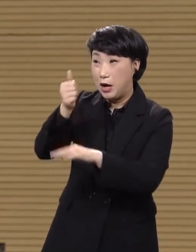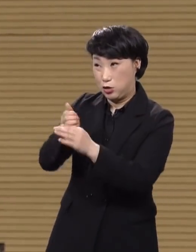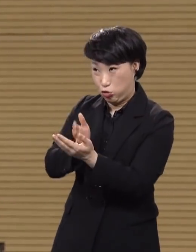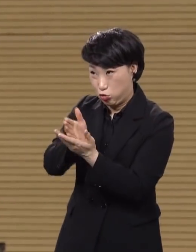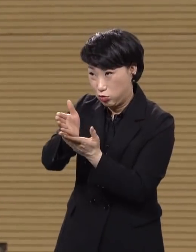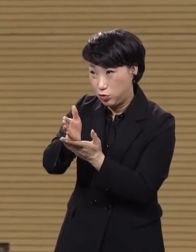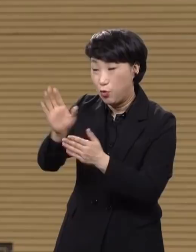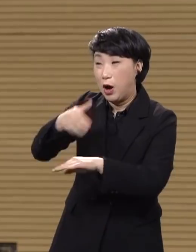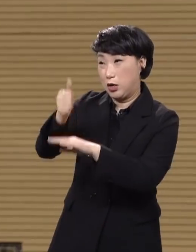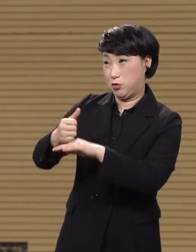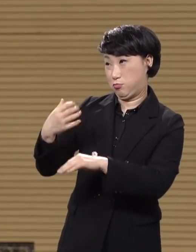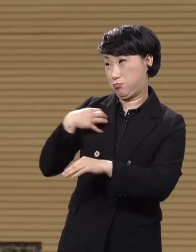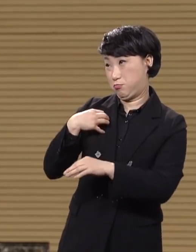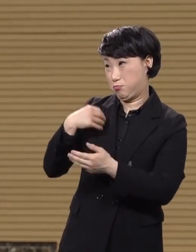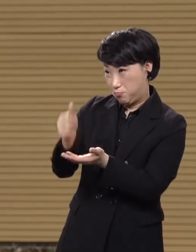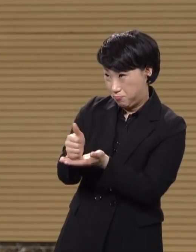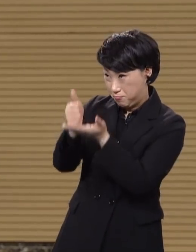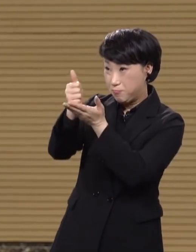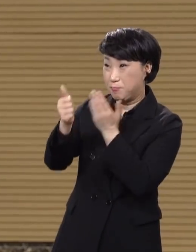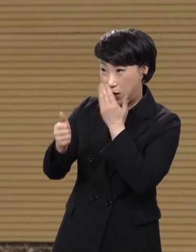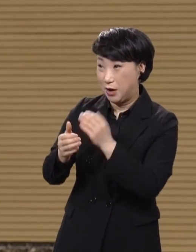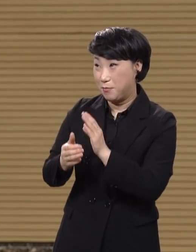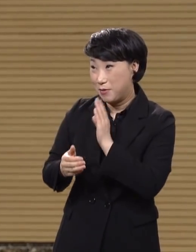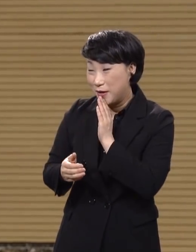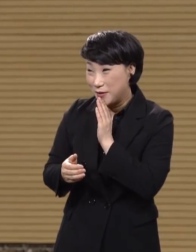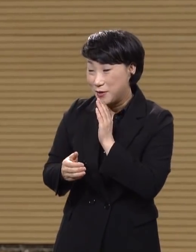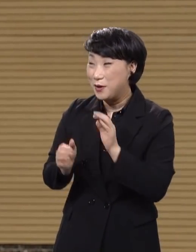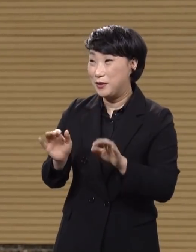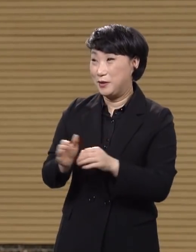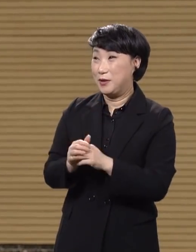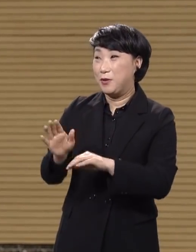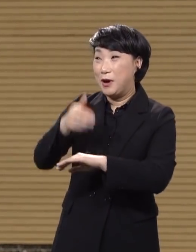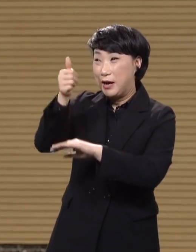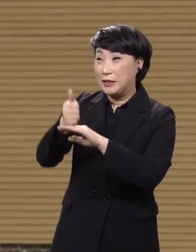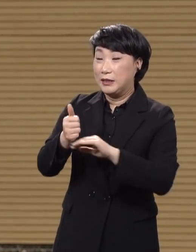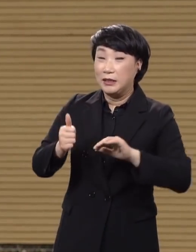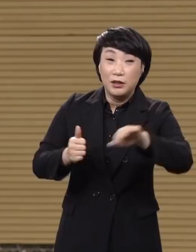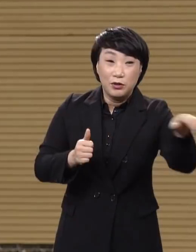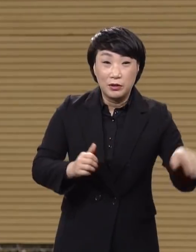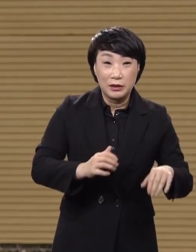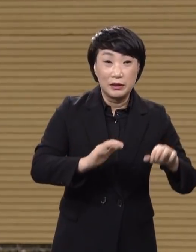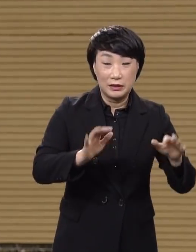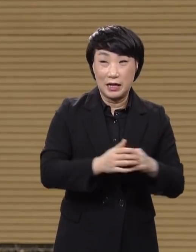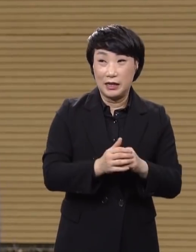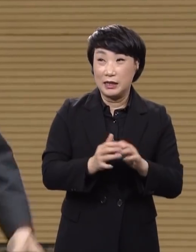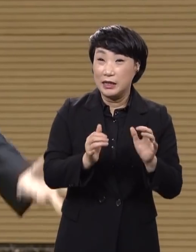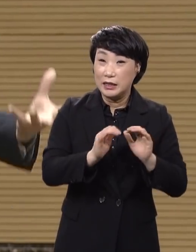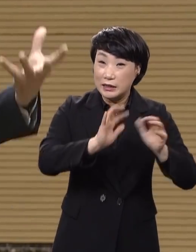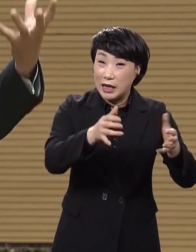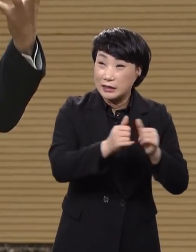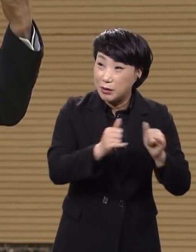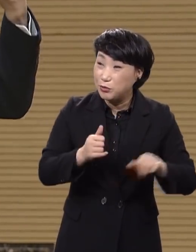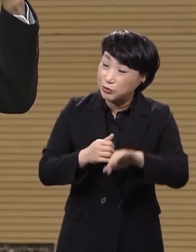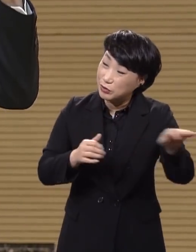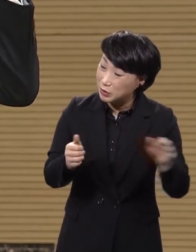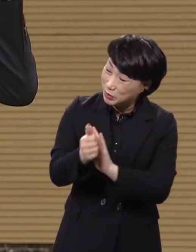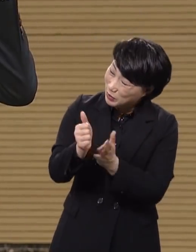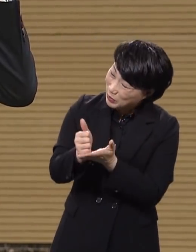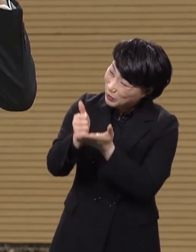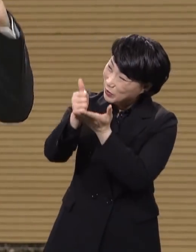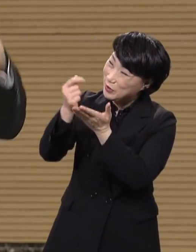왕의 권위가 있겠으며 왕이 국민의 백성의 뭡니까?